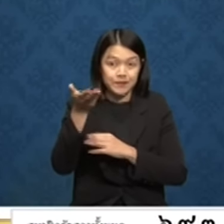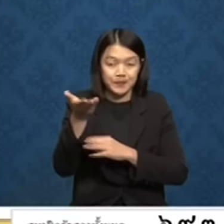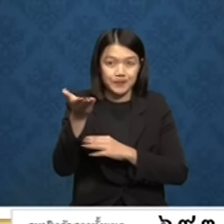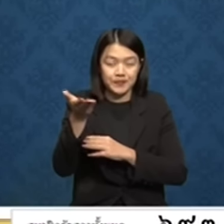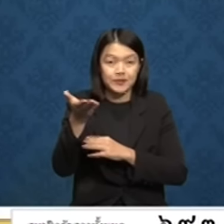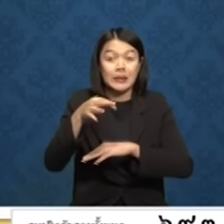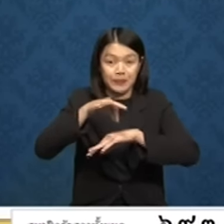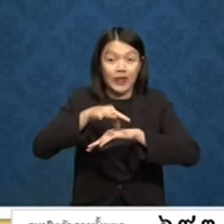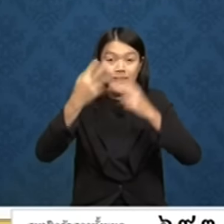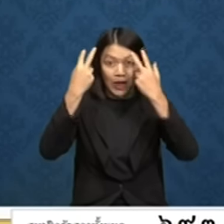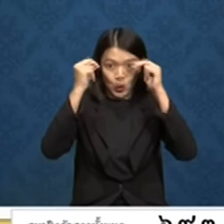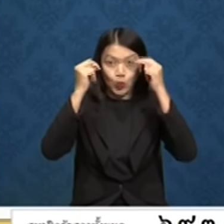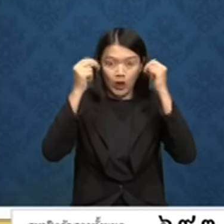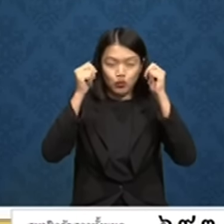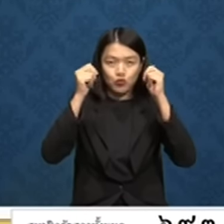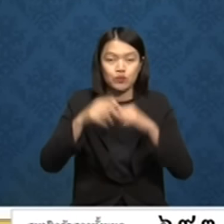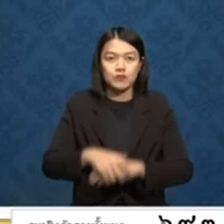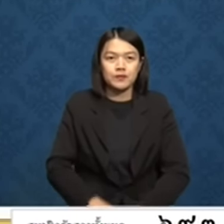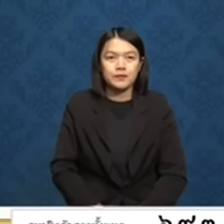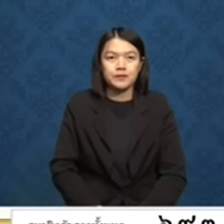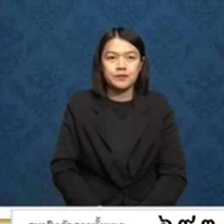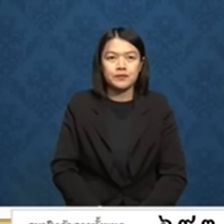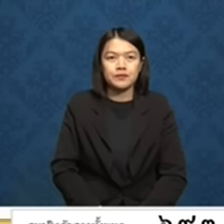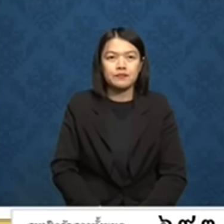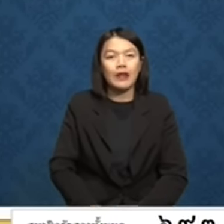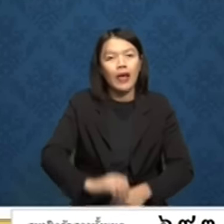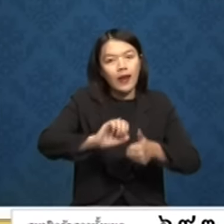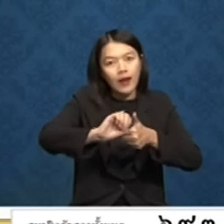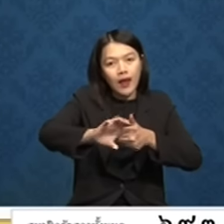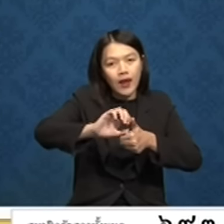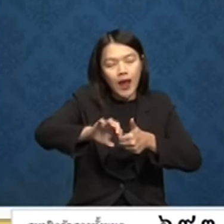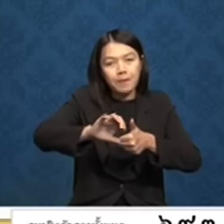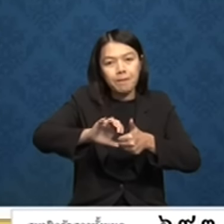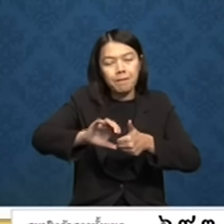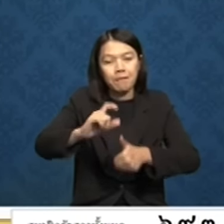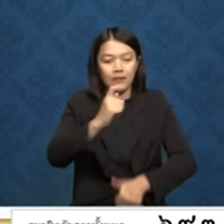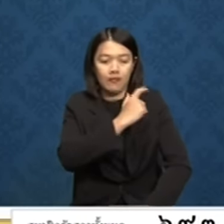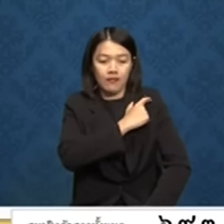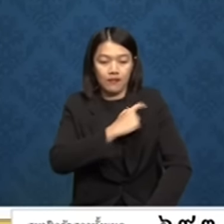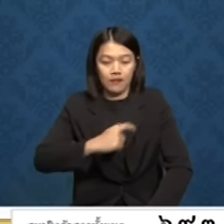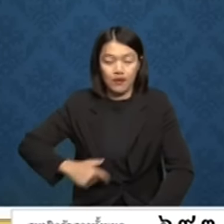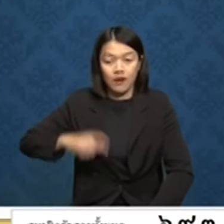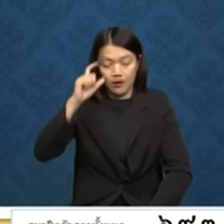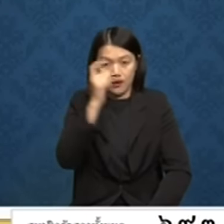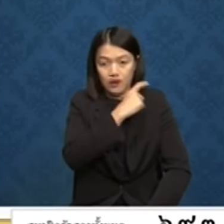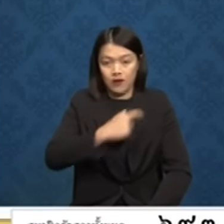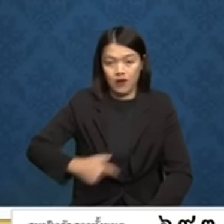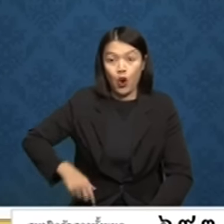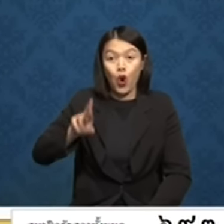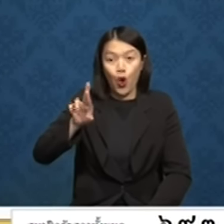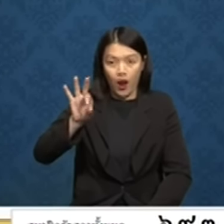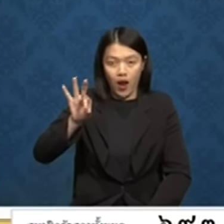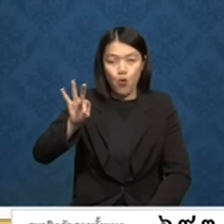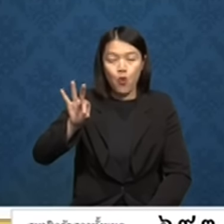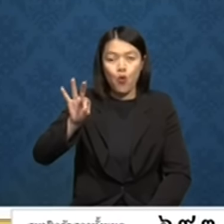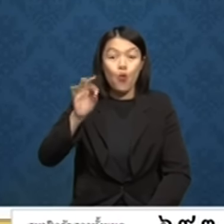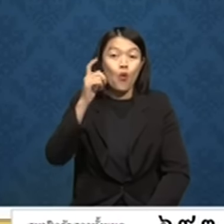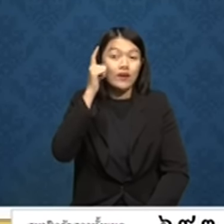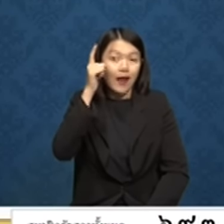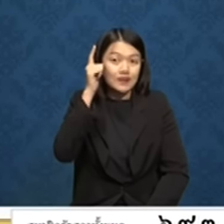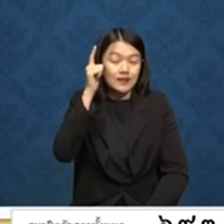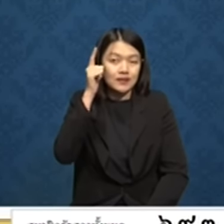ดำรงตำแหน่งเป็นนายกรัฐมนตรีครับเป็นคำแนะนำของในหลวงรัชกาลที่9ระหว่างที่ท่านนายกทักษิณในเวลานั้นเดินท